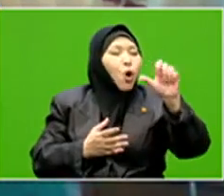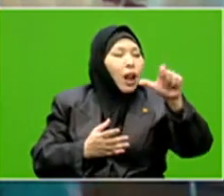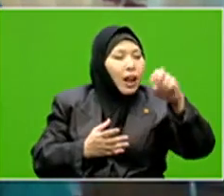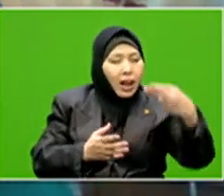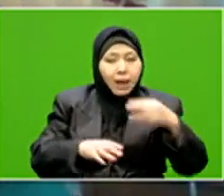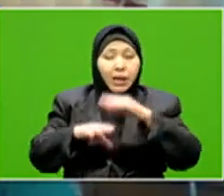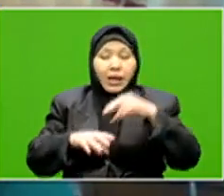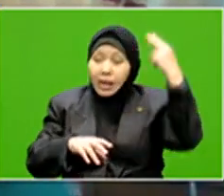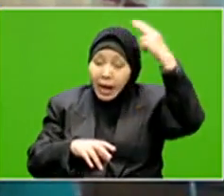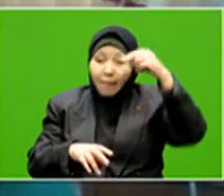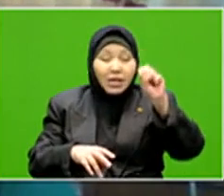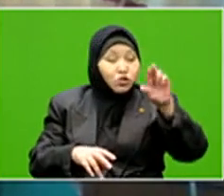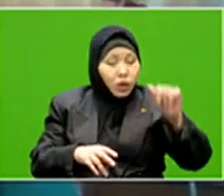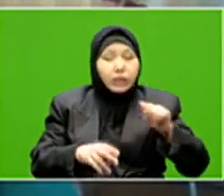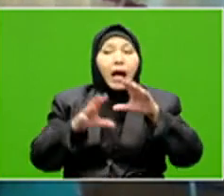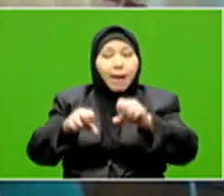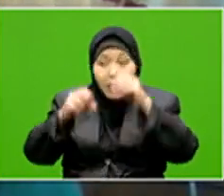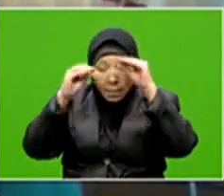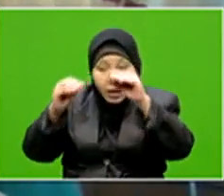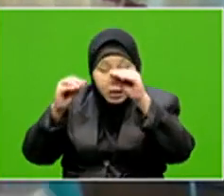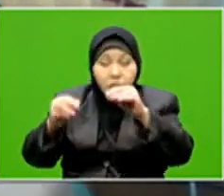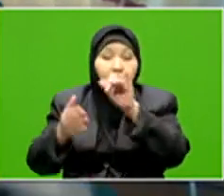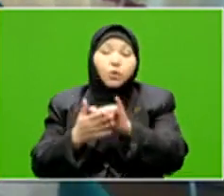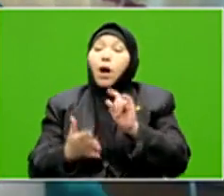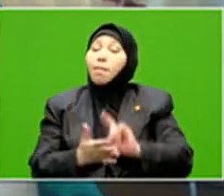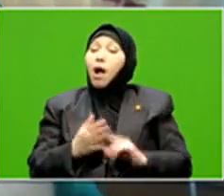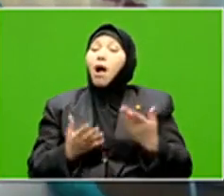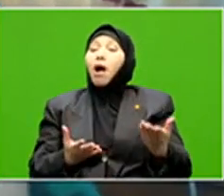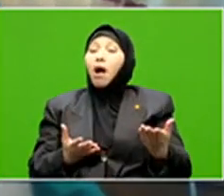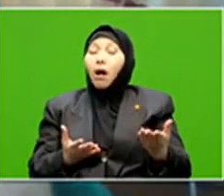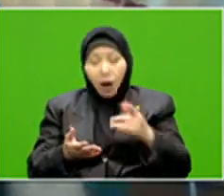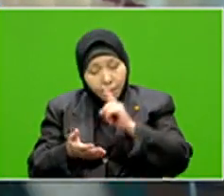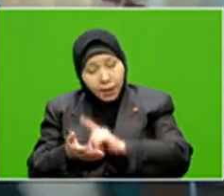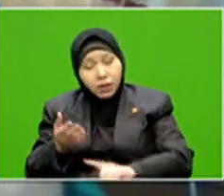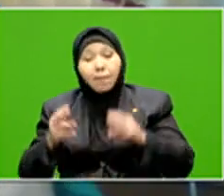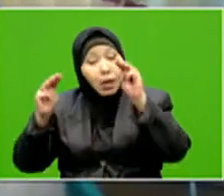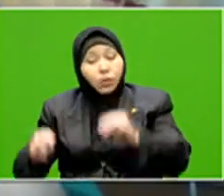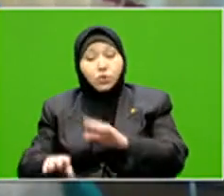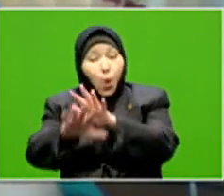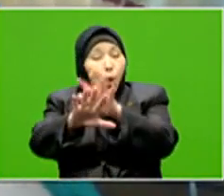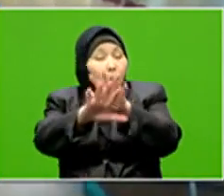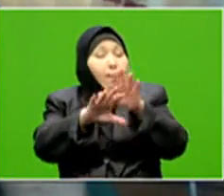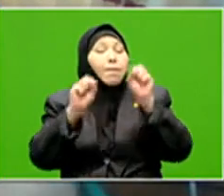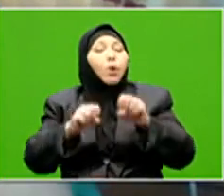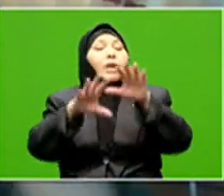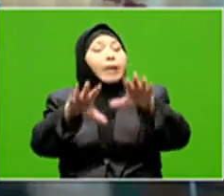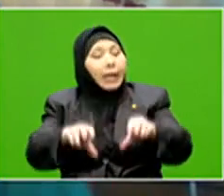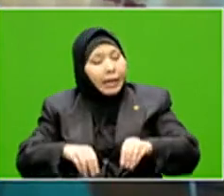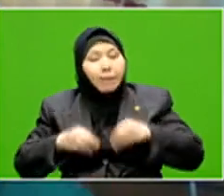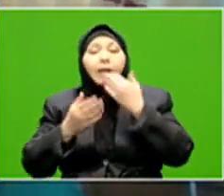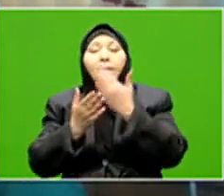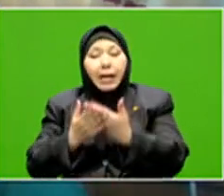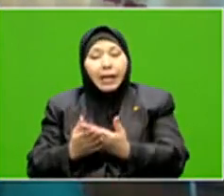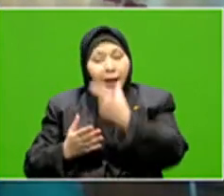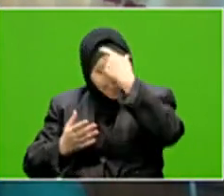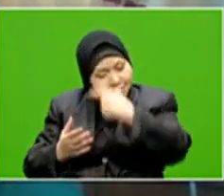sini kita kena ambil pengajaran yang besar. Apa dia? Manusia ramai ataupun orang ramai boleh menerima kebaikan diri